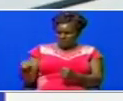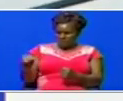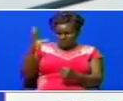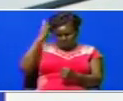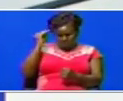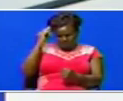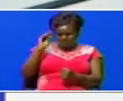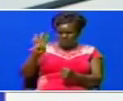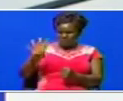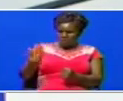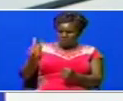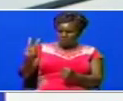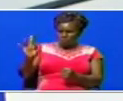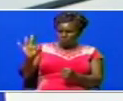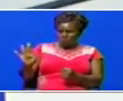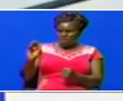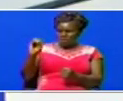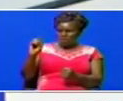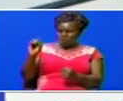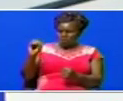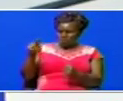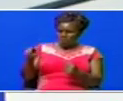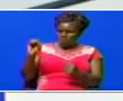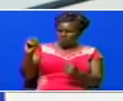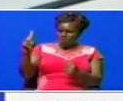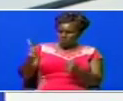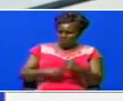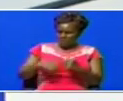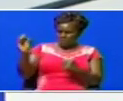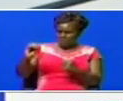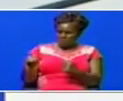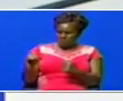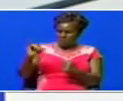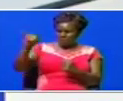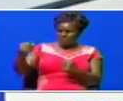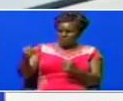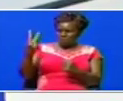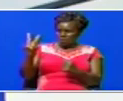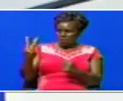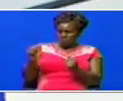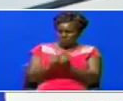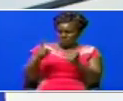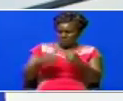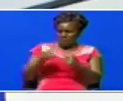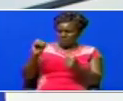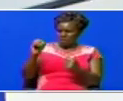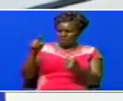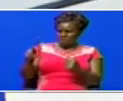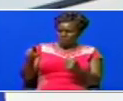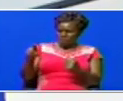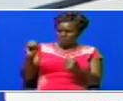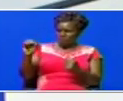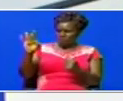Dida, 423, 0.06%. Shakalaka Jirongo, 216,